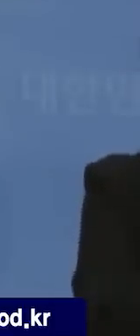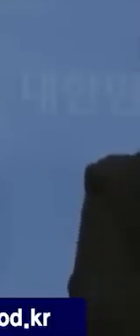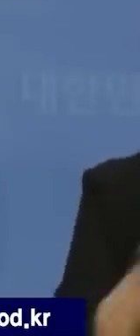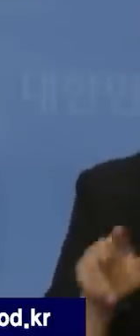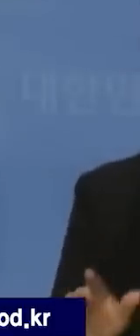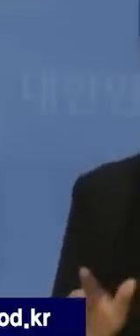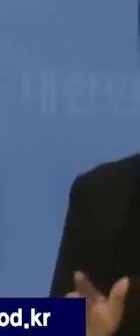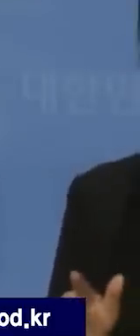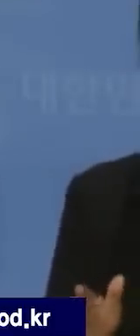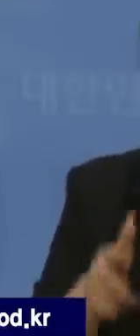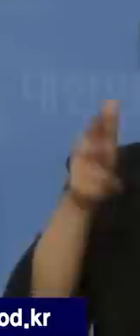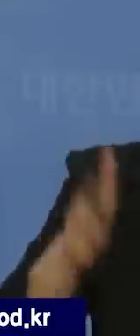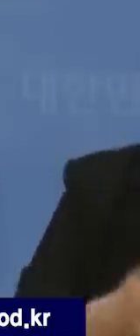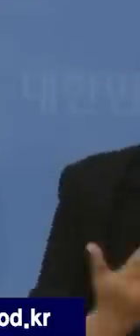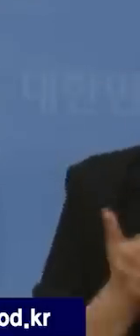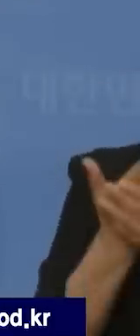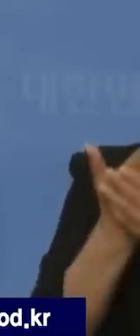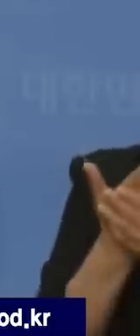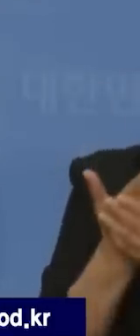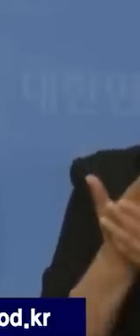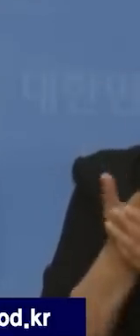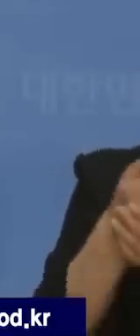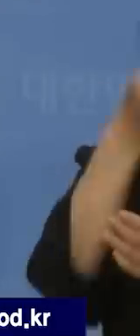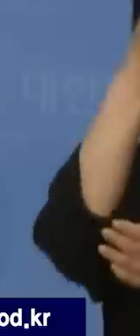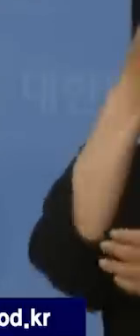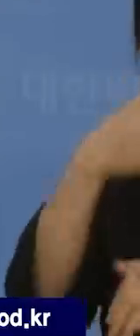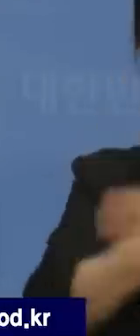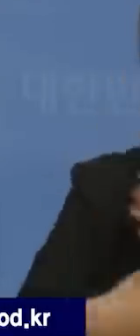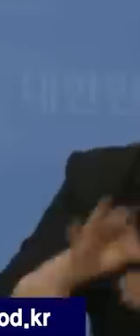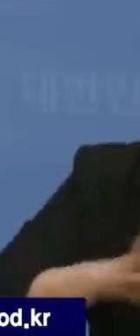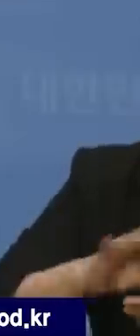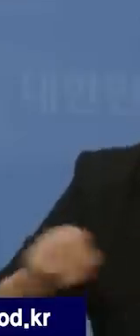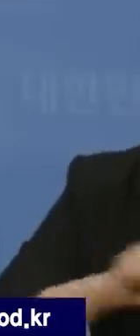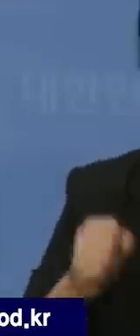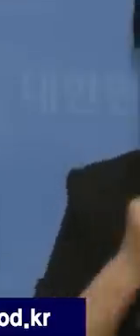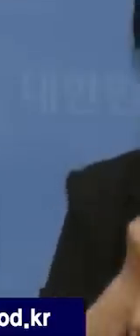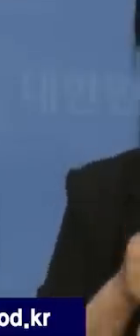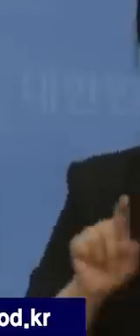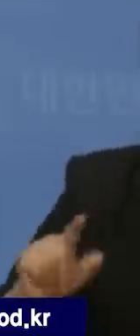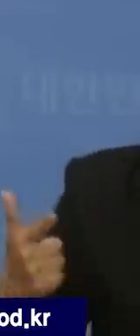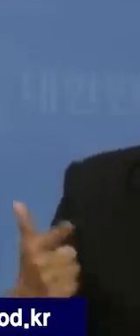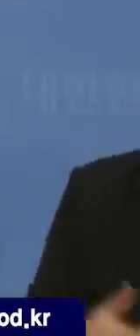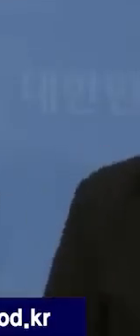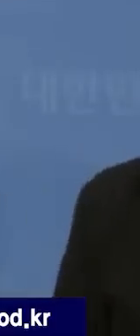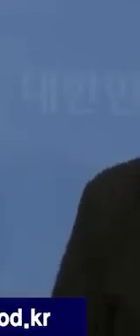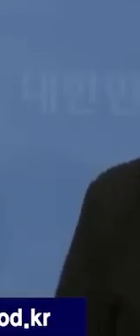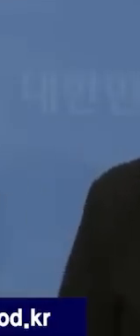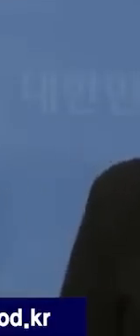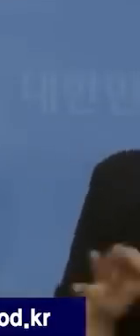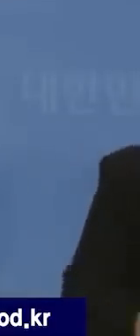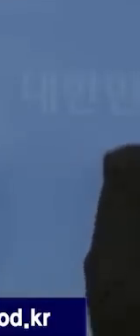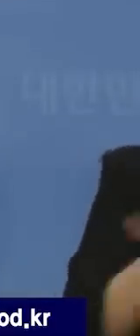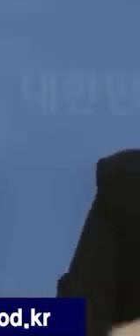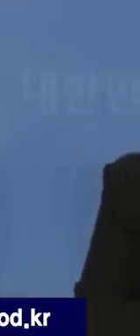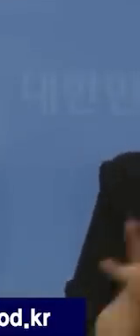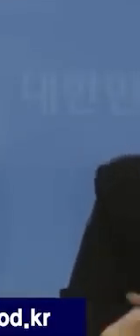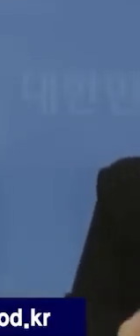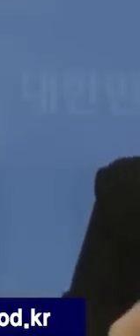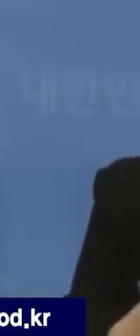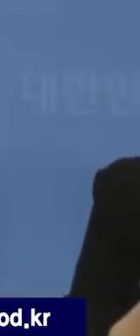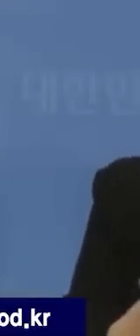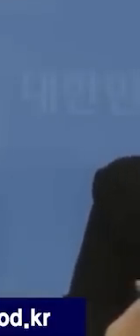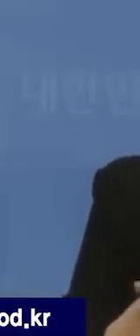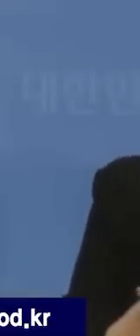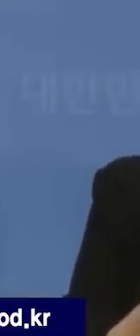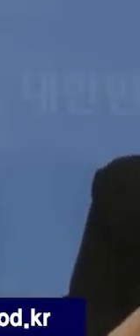지금은 산업화 시대가 아닙니다. 우리 경제를 개발 독재 시대로 끌고 가려고 해서는 안